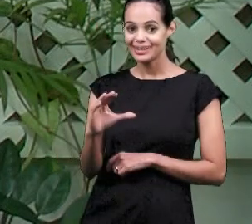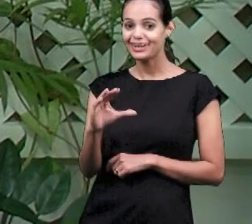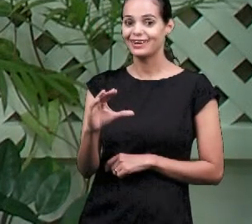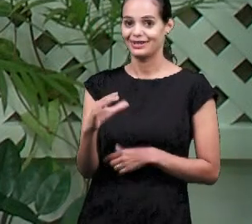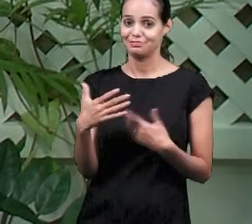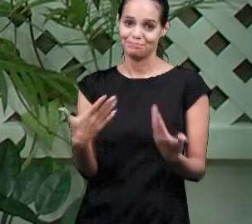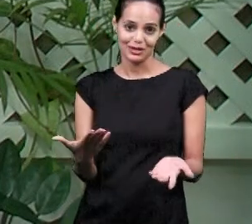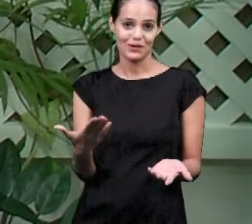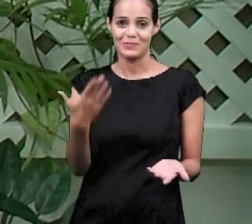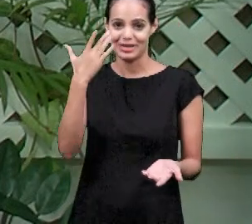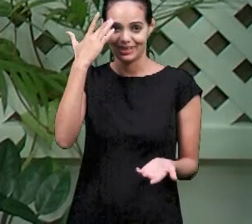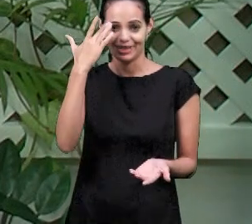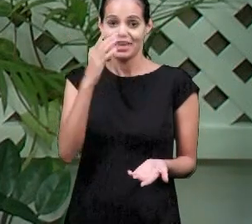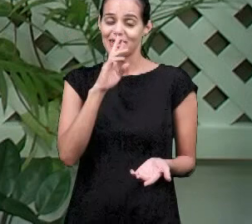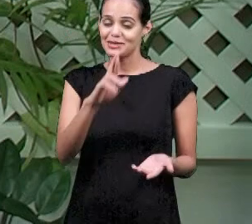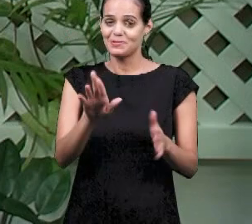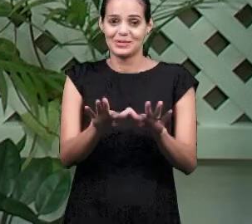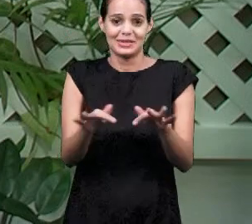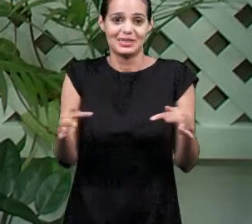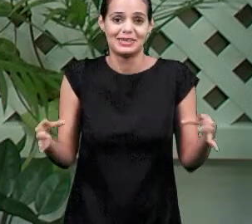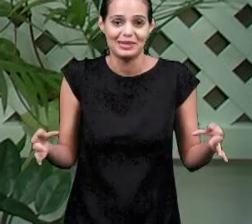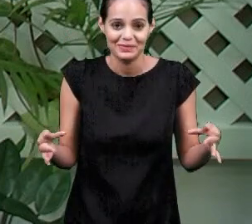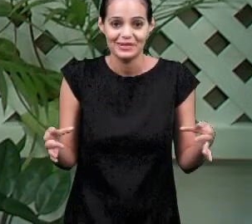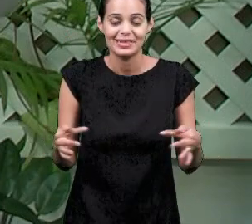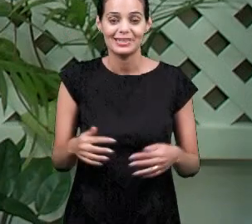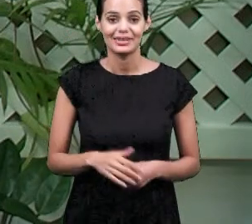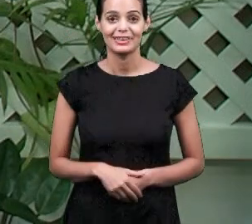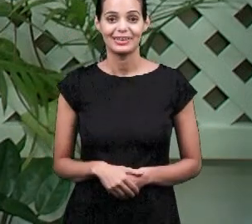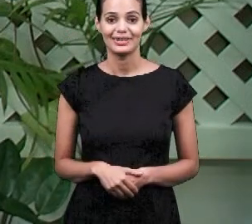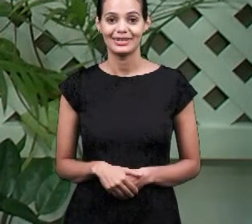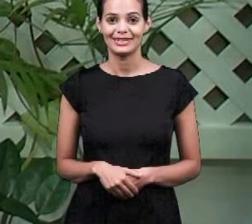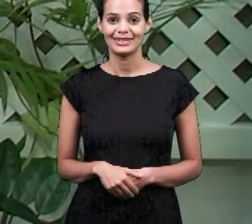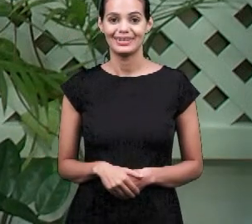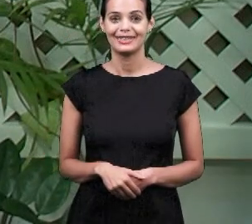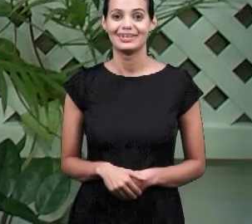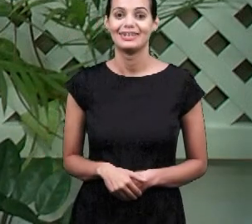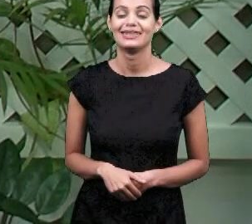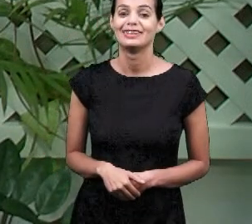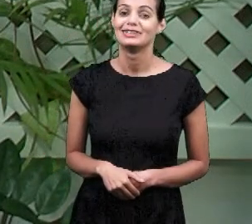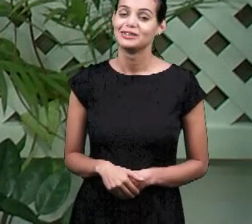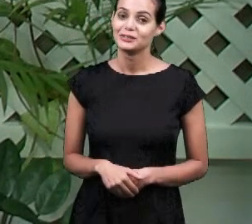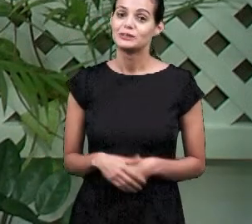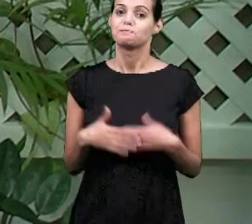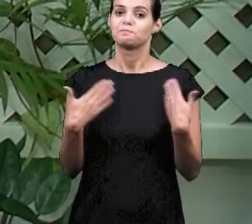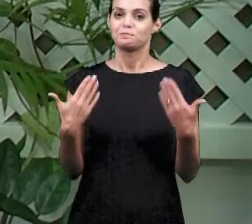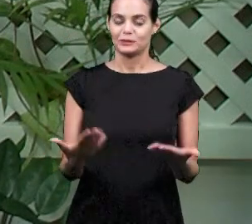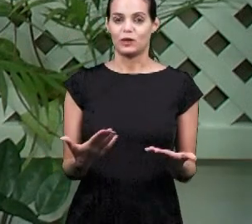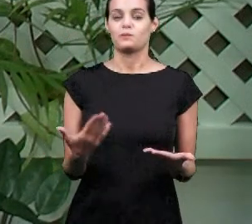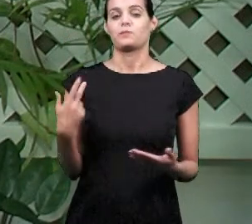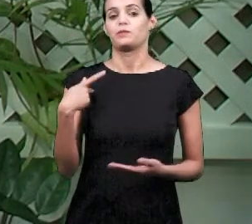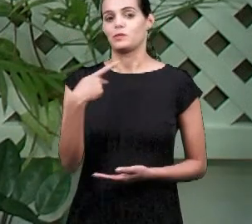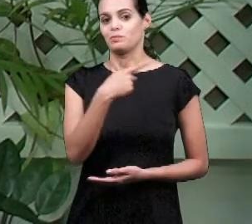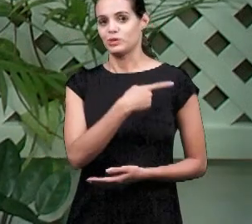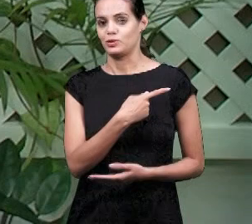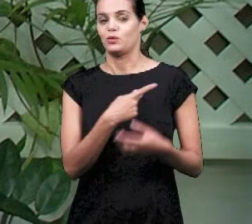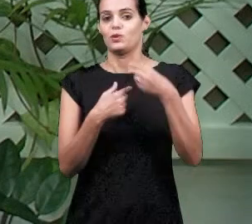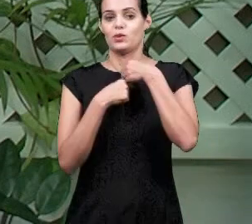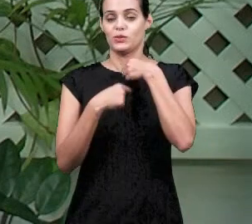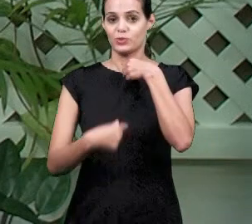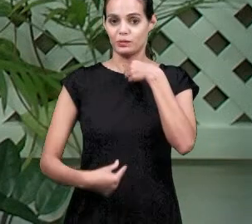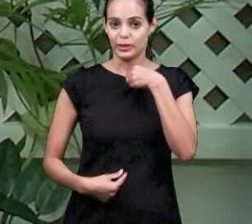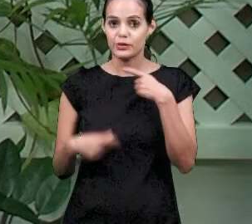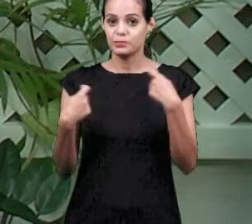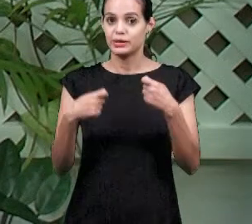Qui a découvert le Brésil? Pedro Álvares Cabrillo ou Cabral? Non, c'est Pedro